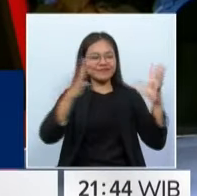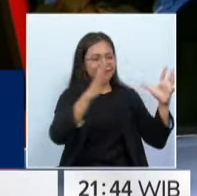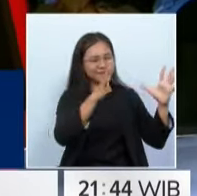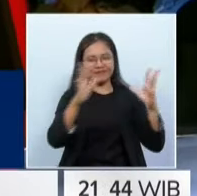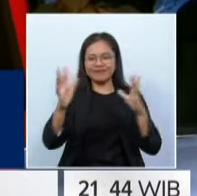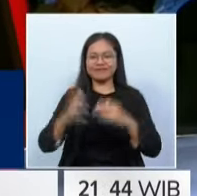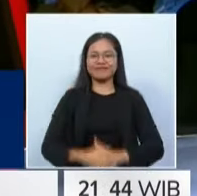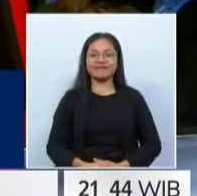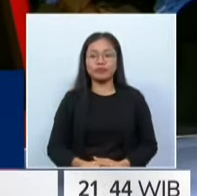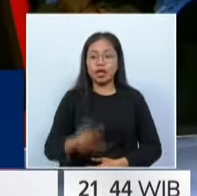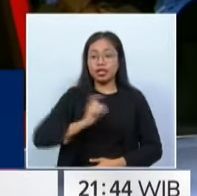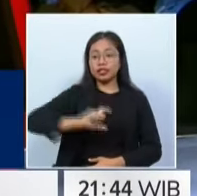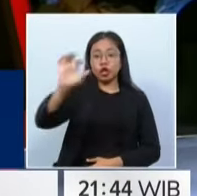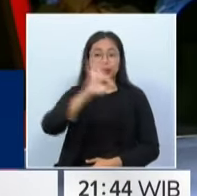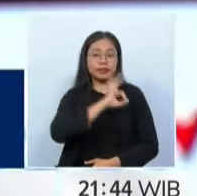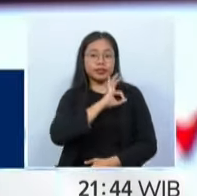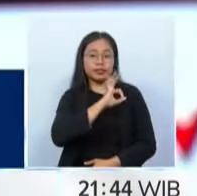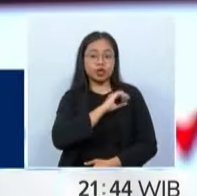2024